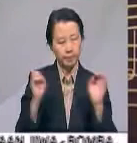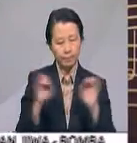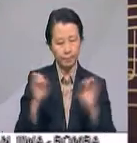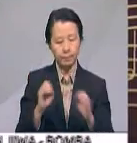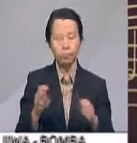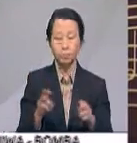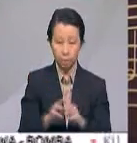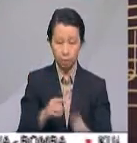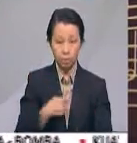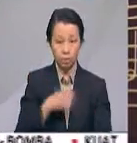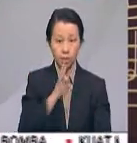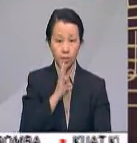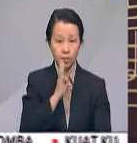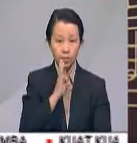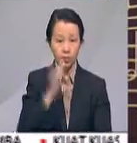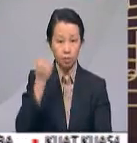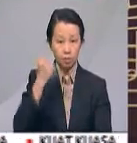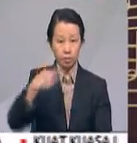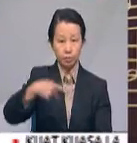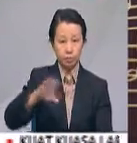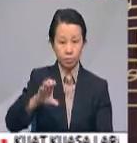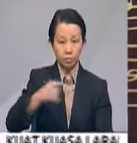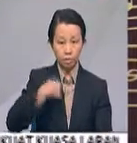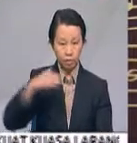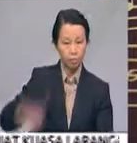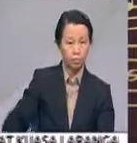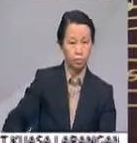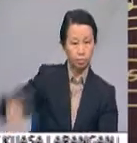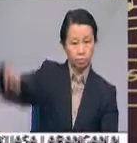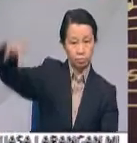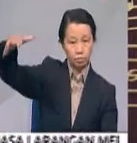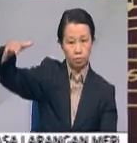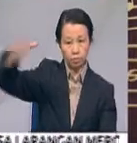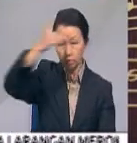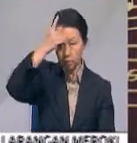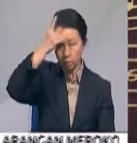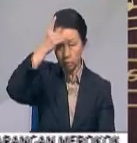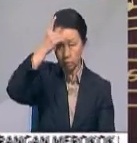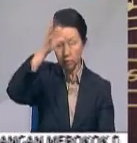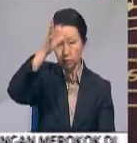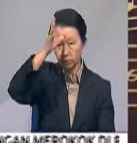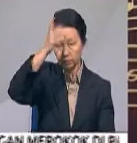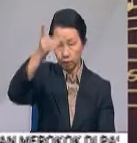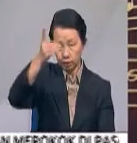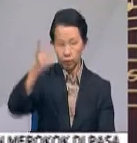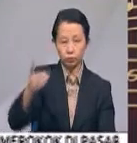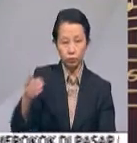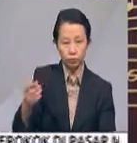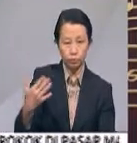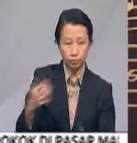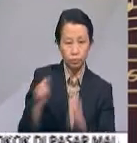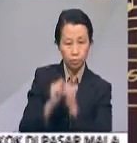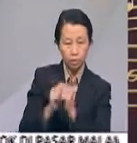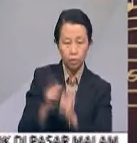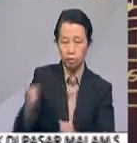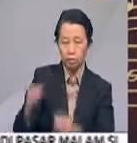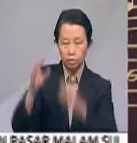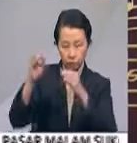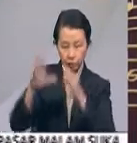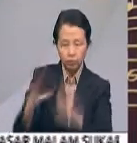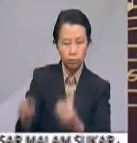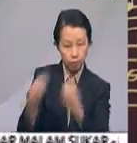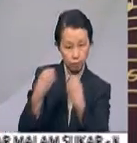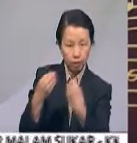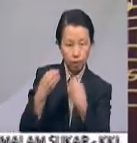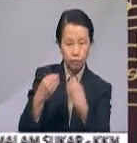saya cakap masa PC tadi, mungkin saya pun dibesarkan oleh Datuk sendiri kan. So dia adalah cikgu yang mana tunjuk